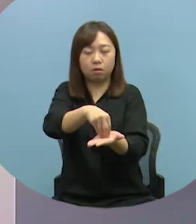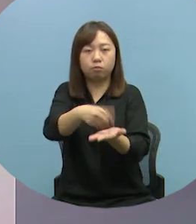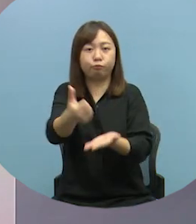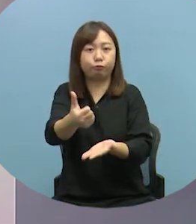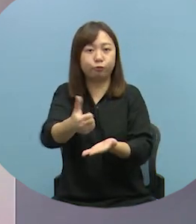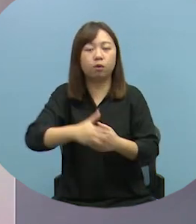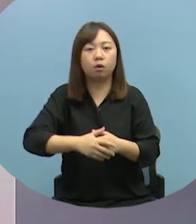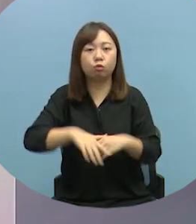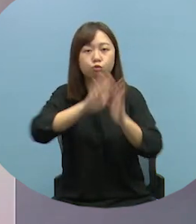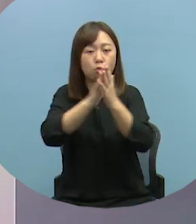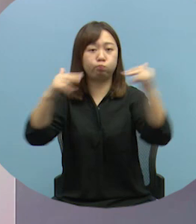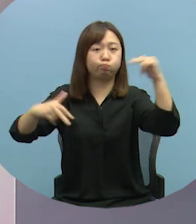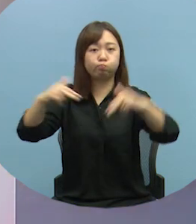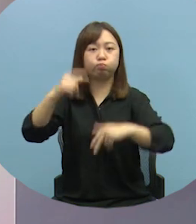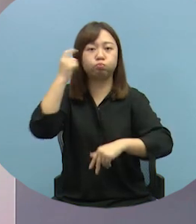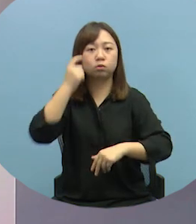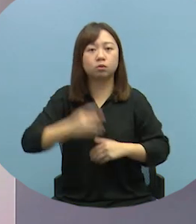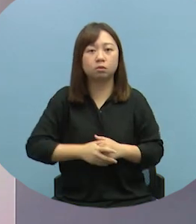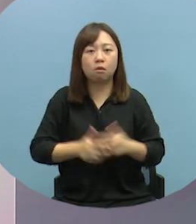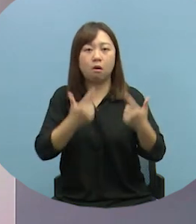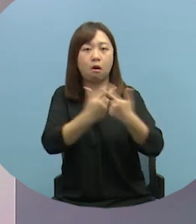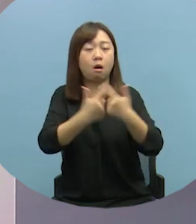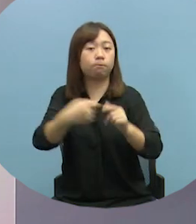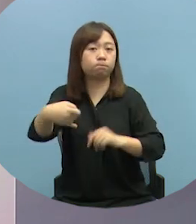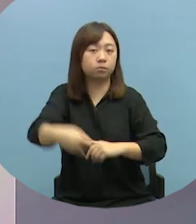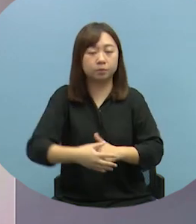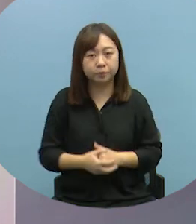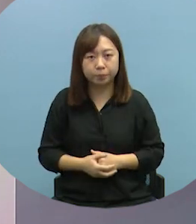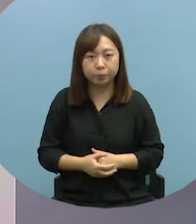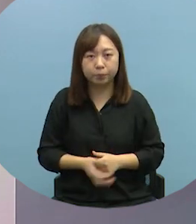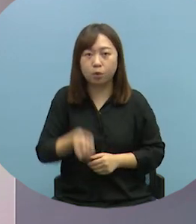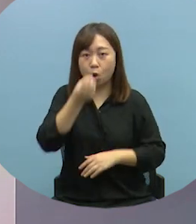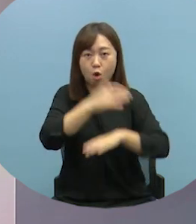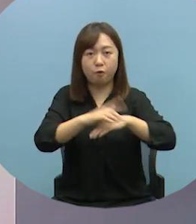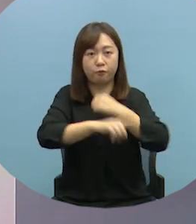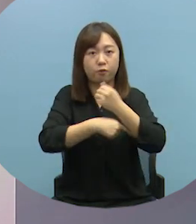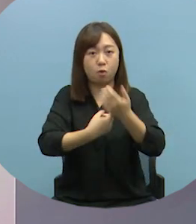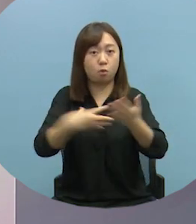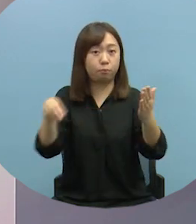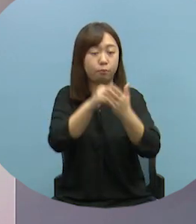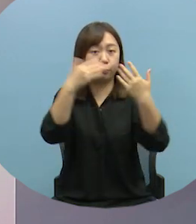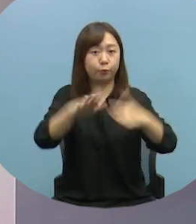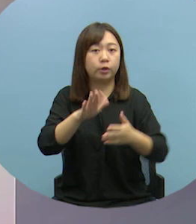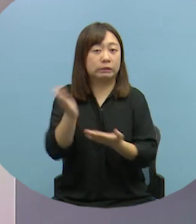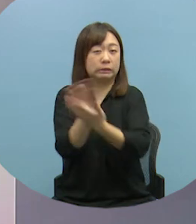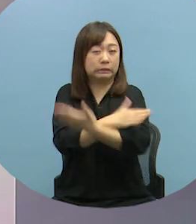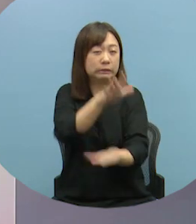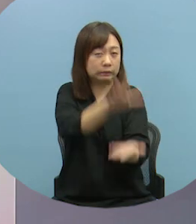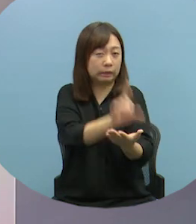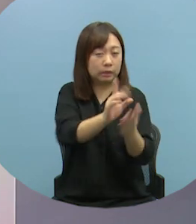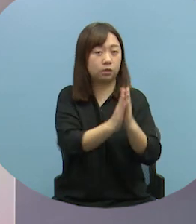是有目共睹，無可爭議的。在香港國安法實施前長達一年的時